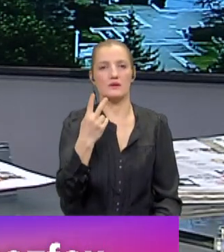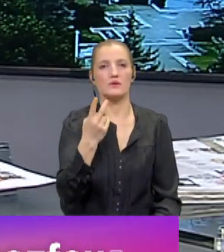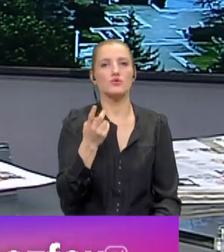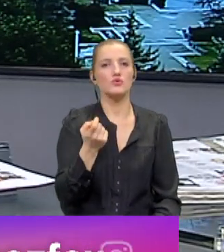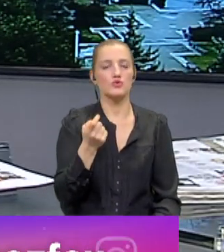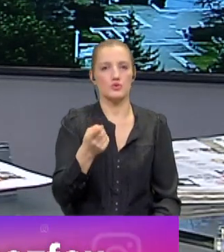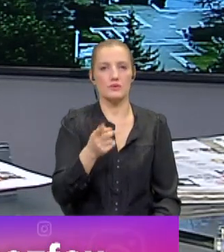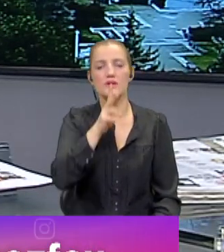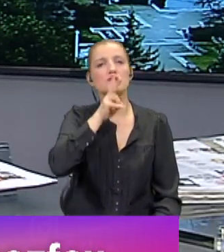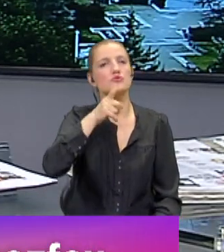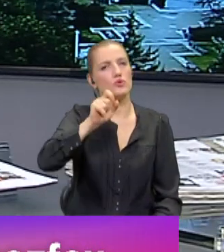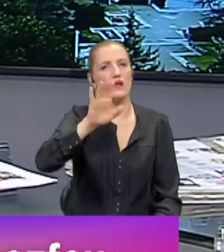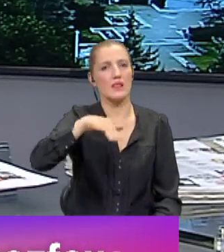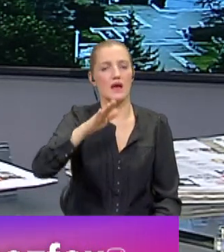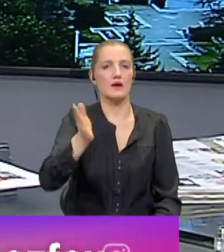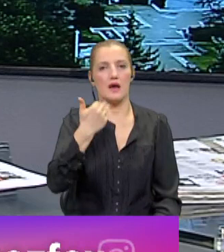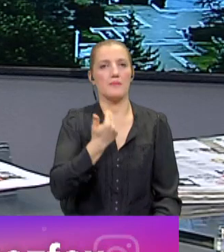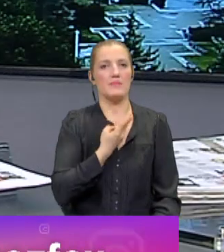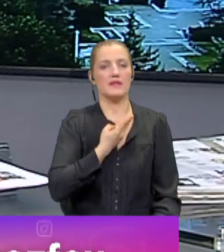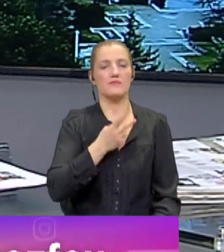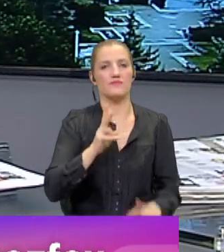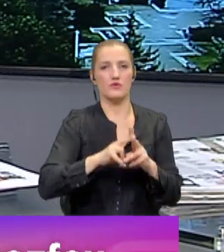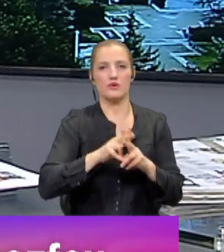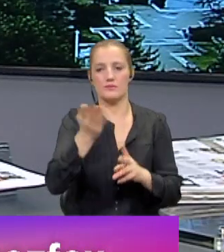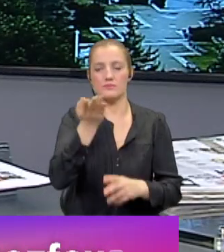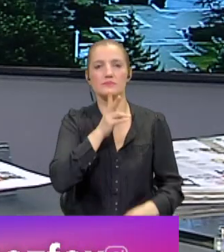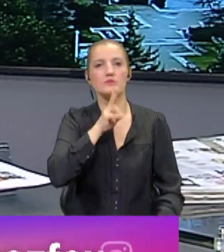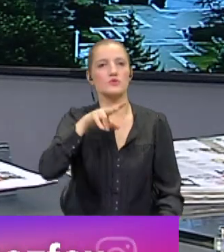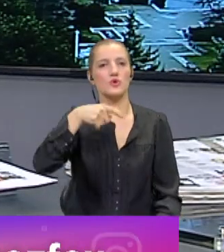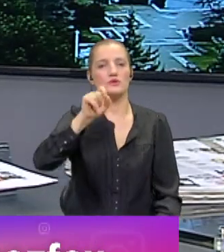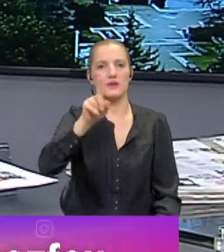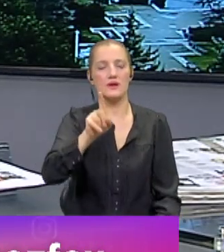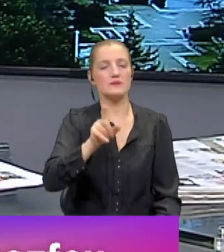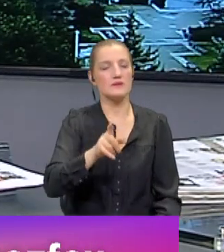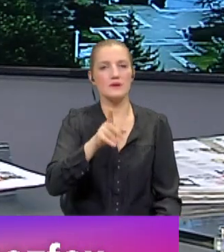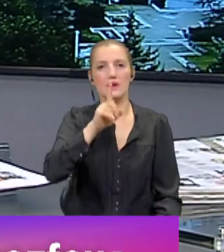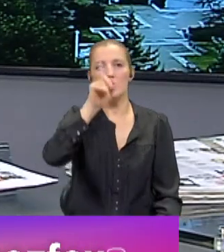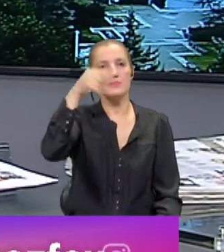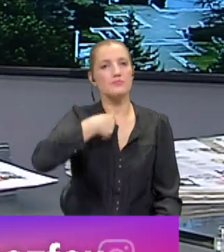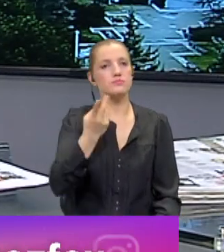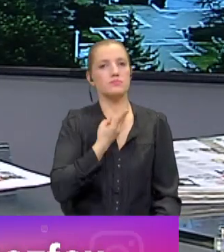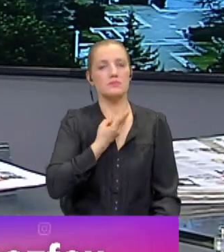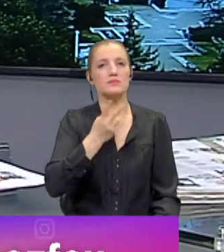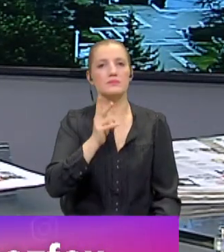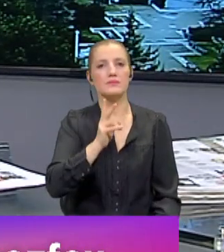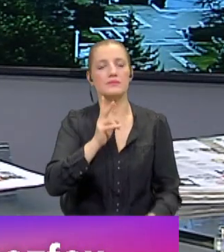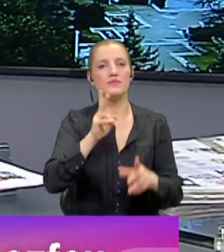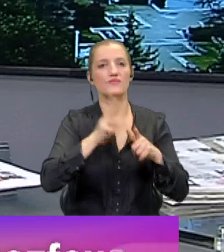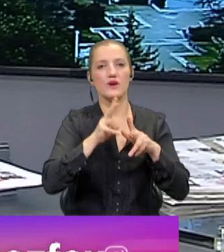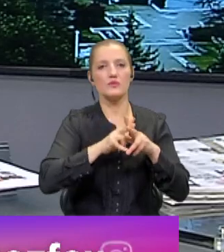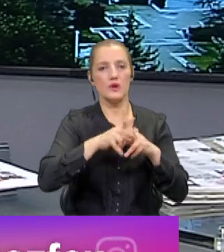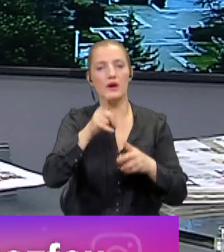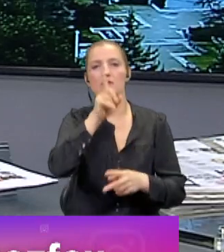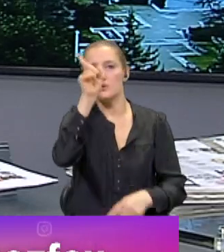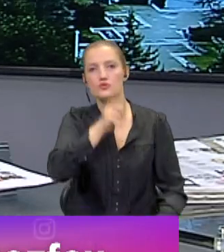kuruş Hadi 290 lira benim faturam Böyle gelmiş benim faturamın yüzde 52 damlamaması